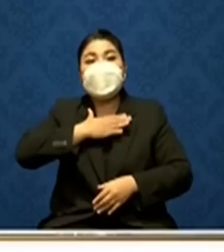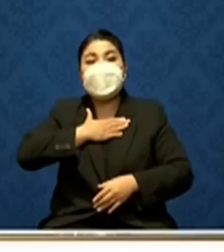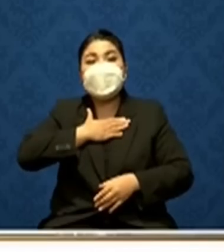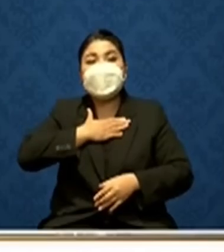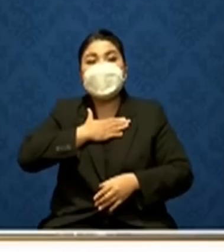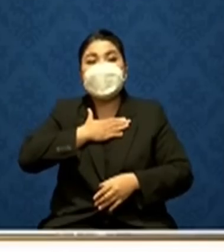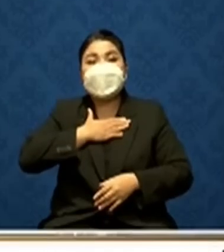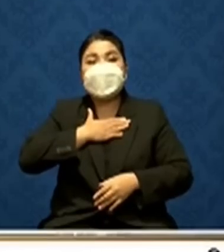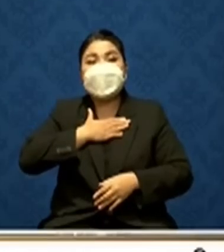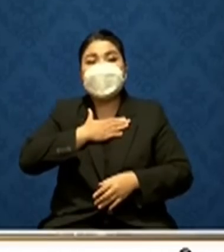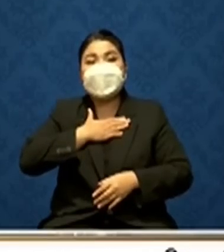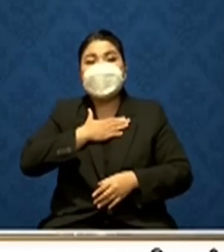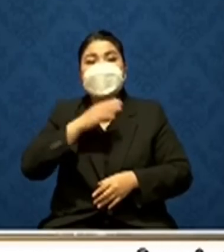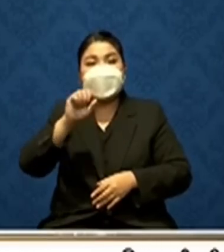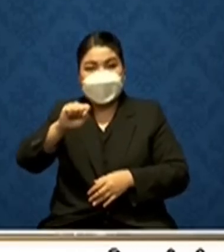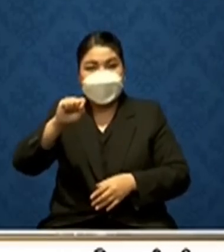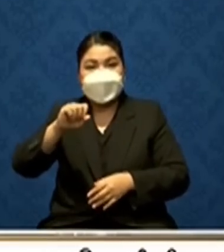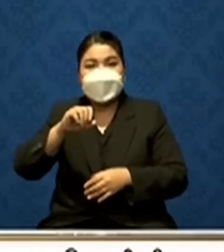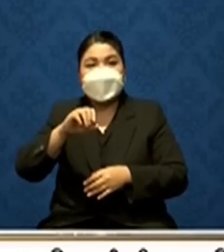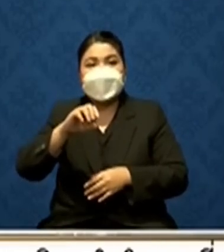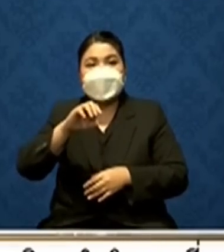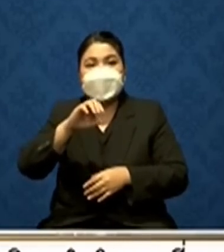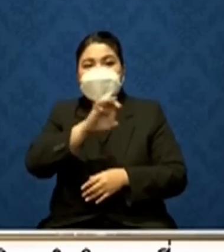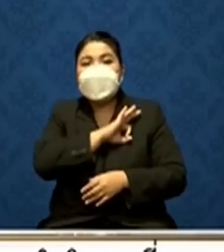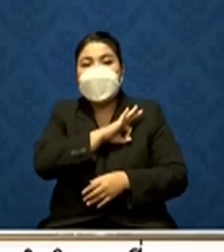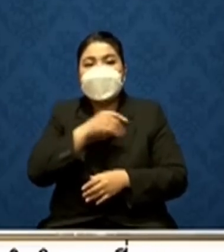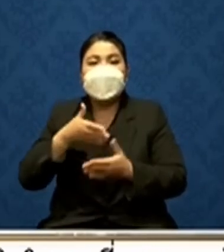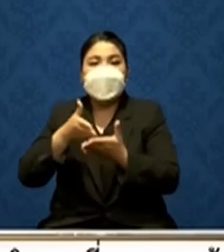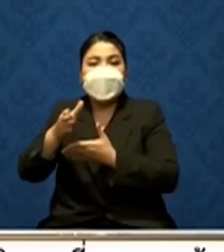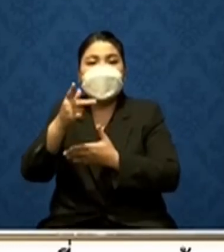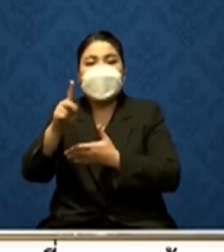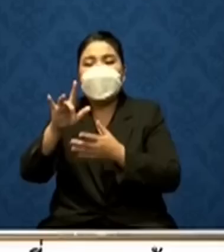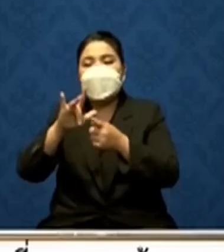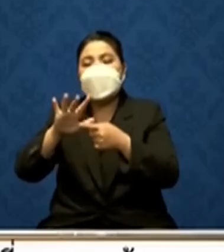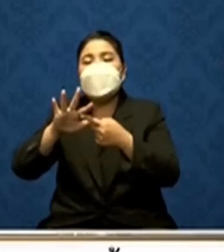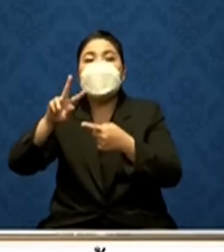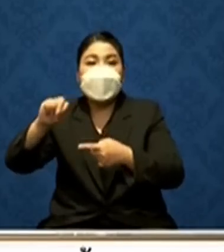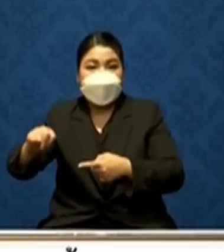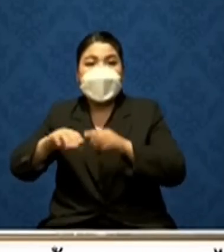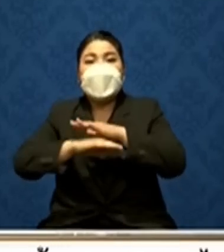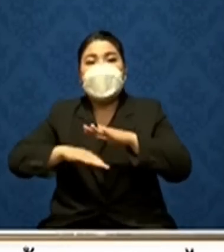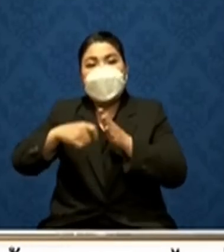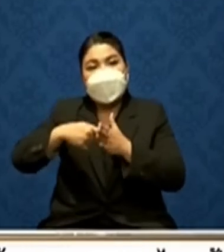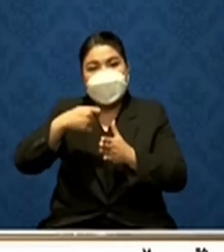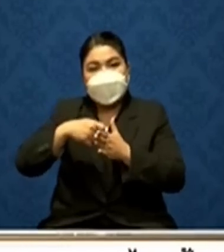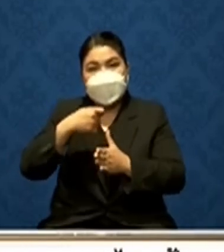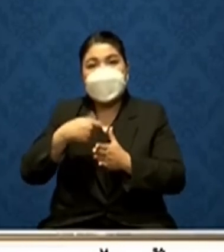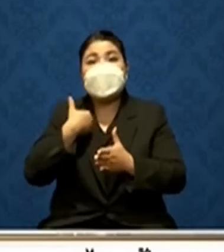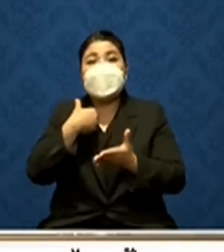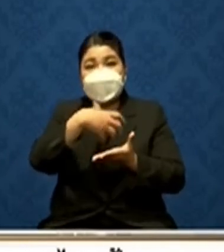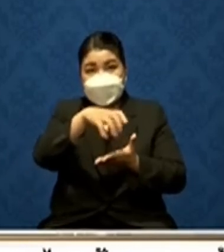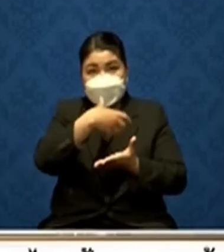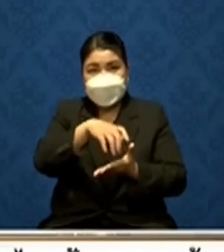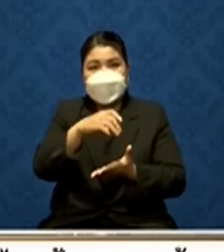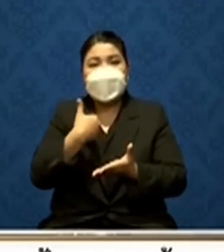และสมาชิกพรรคร่วมฝ่ายค้านจะชี้แจงแสดงเหตุผลแสดงหลักฐานในสภาแห่งนี้ต่อหน้าธรรมาจารย์ผ่านไปยังเพื่อน